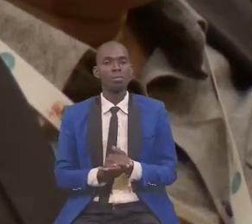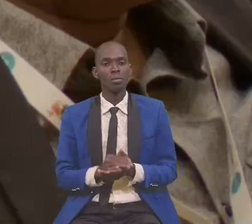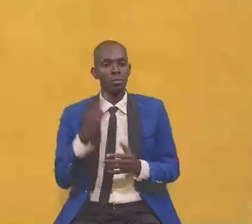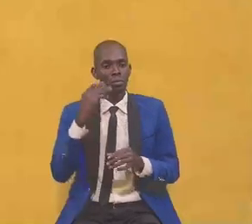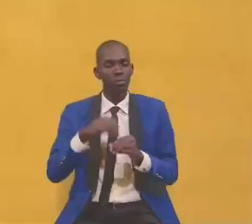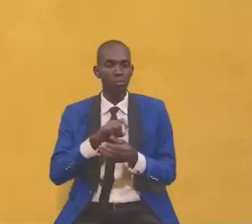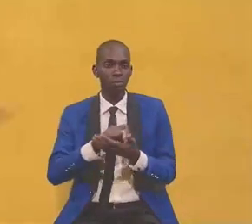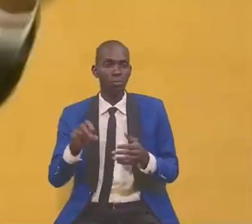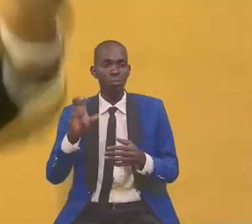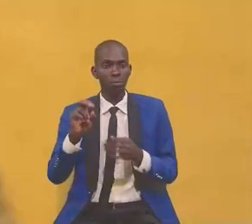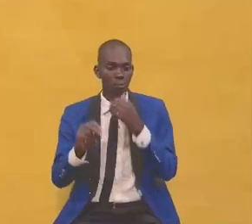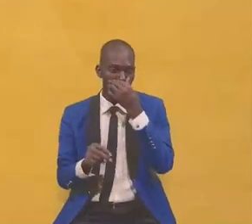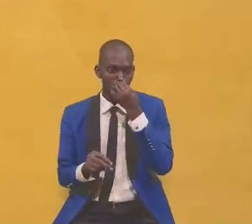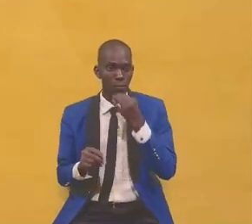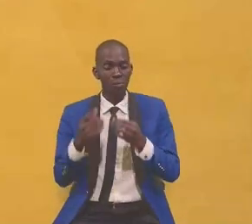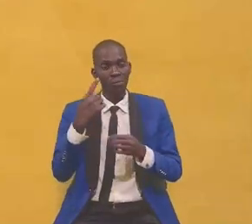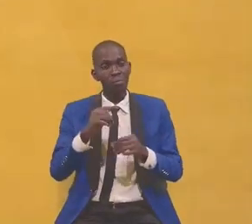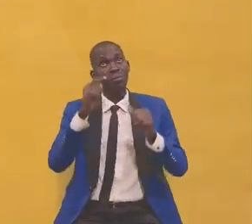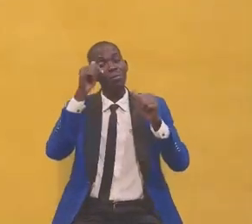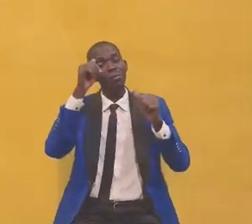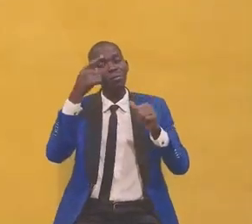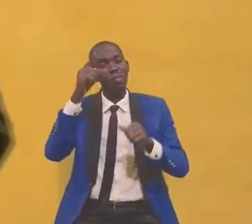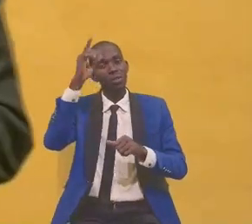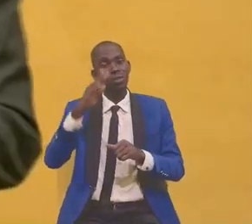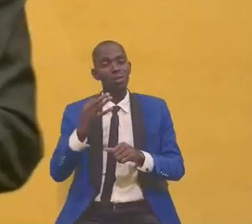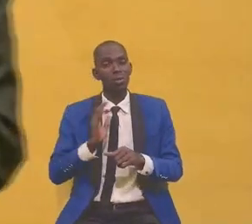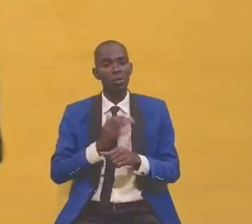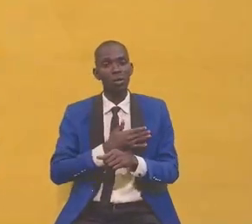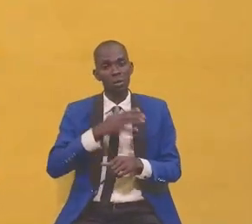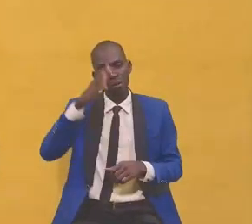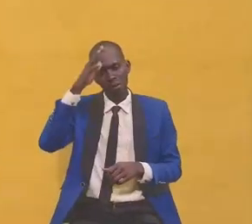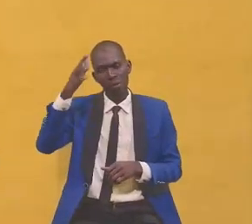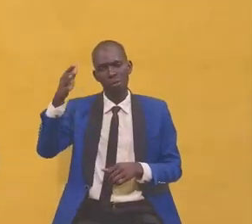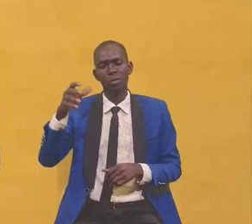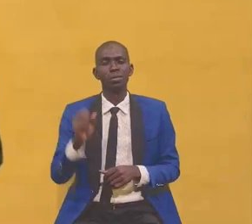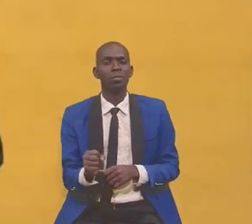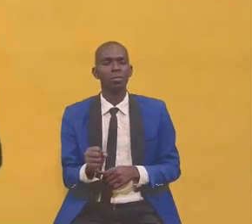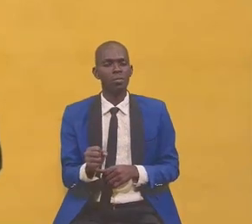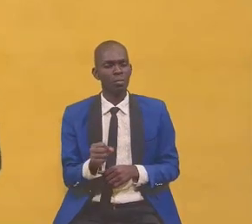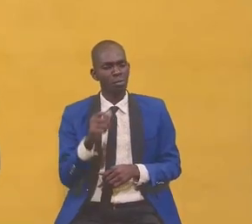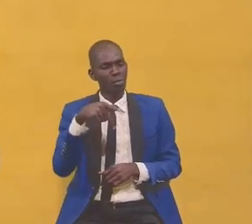Verset 30, le Dieu de nos pères. Pierre, qu'est-ce que tu fais? Je prêche.